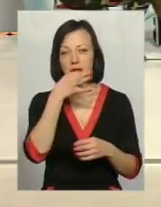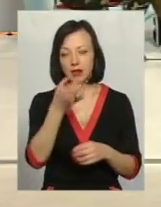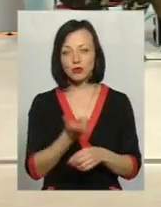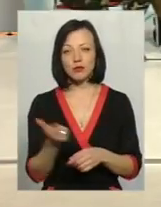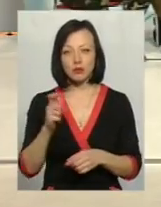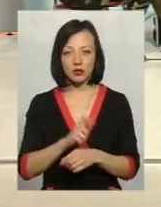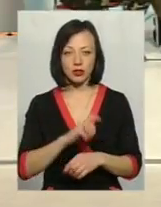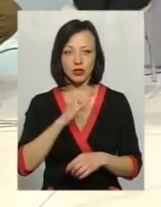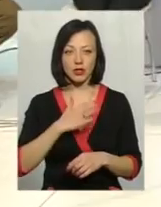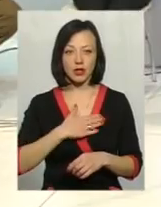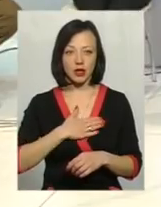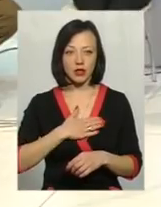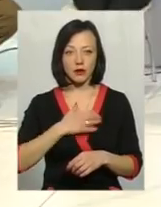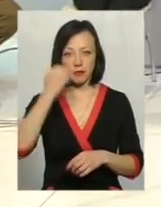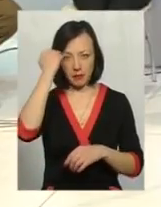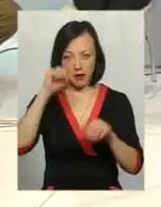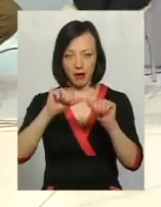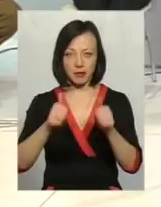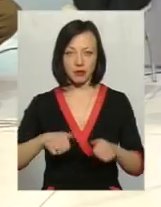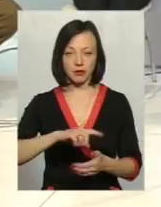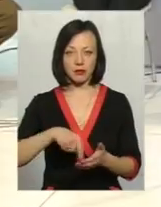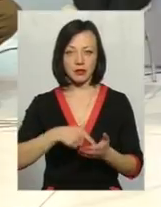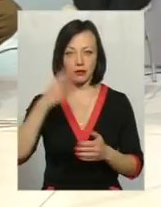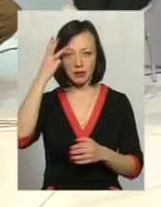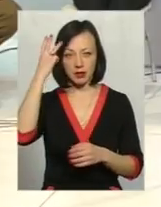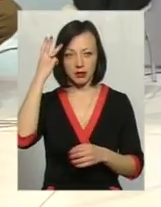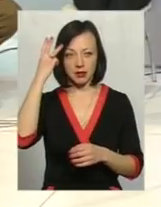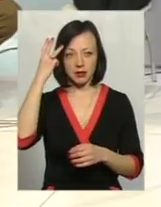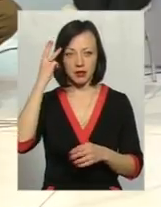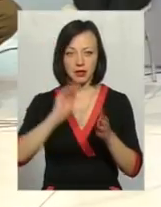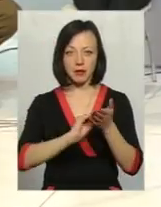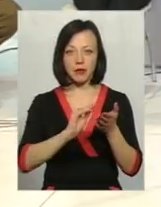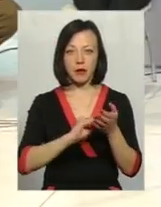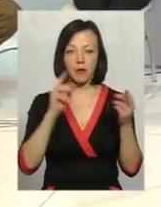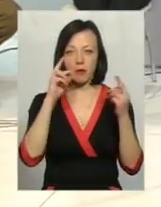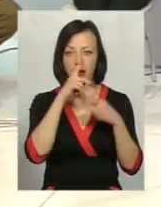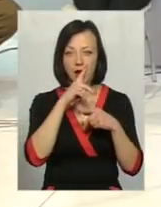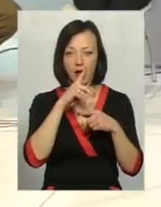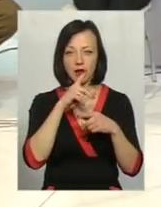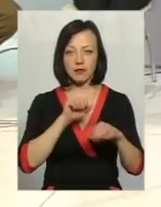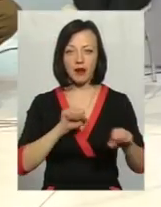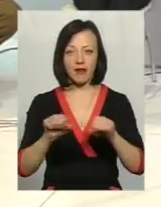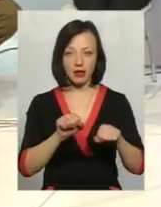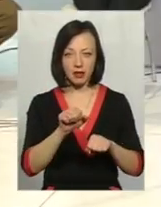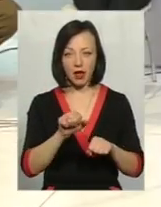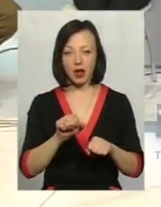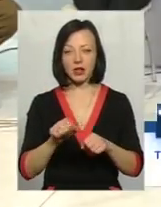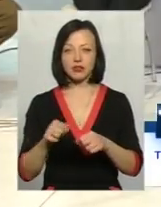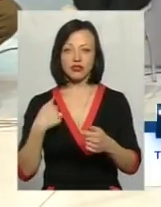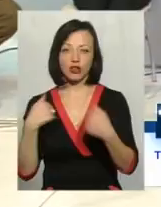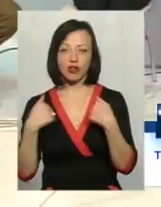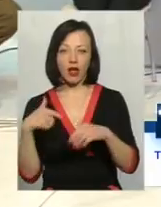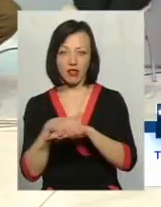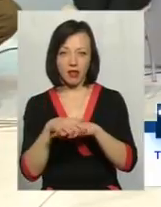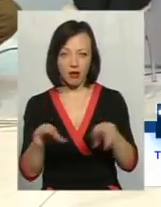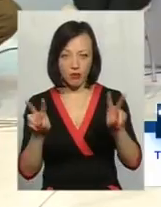більше, на нашому пам'ятнику в місті Хмельницькому написано: помиляються правителі, страждає народ. Так і